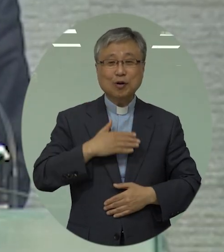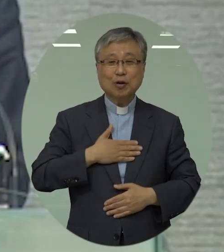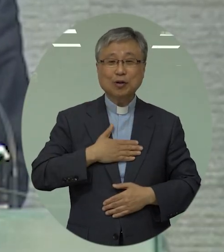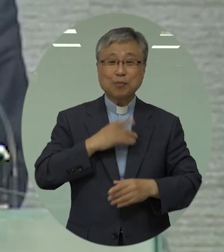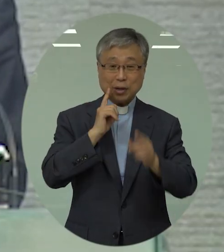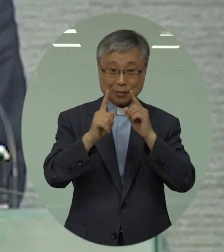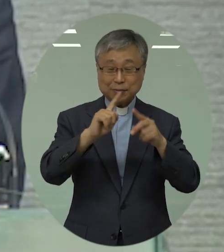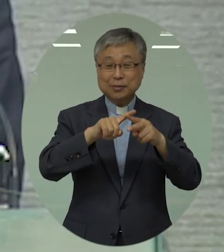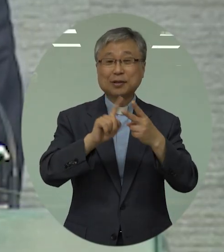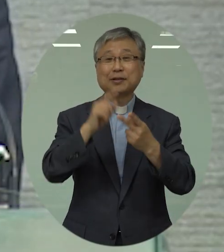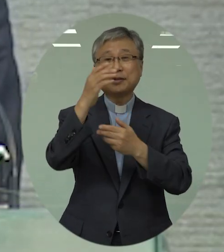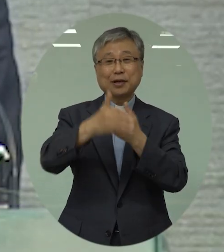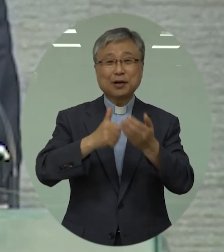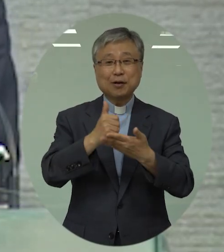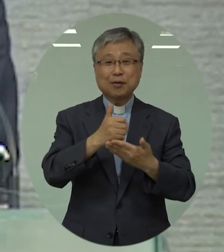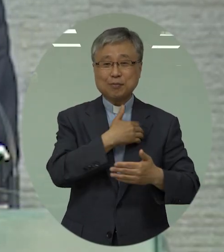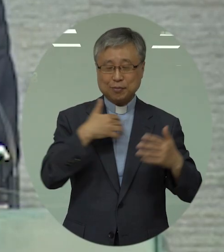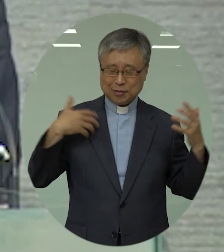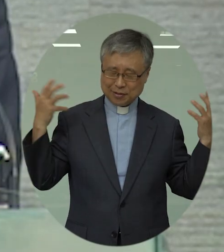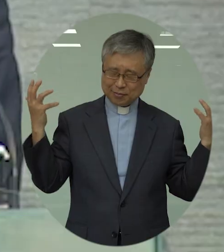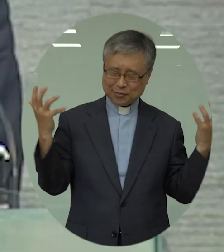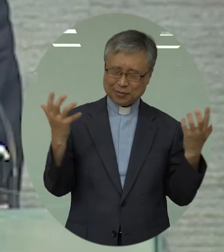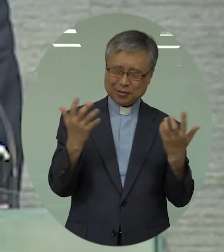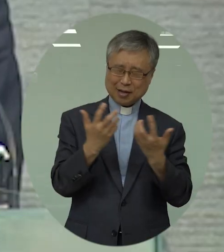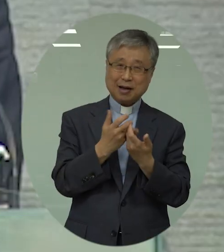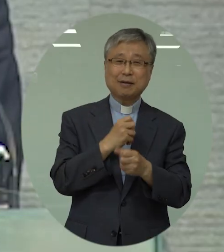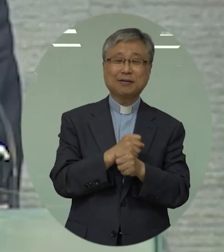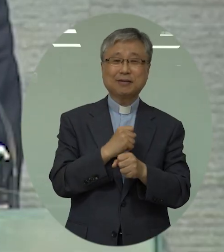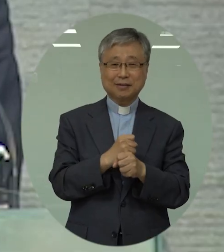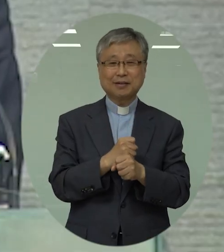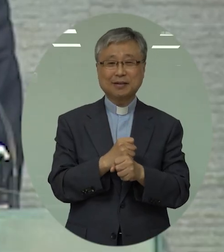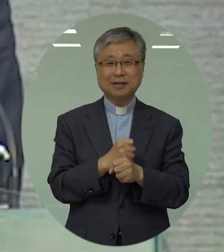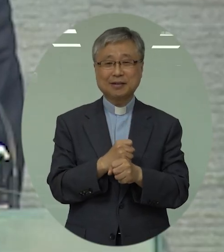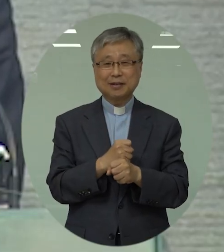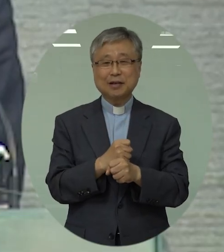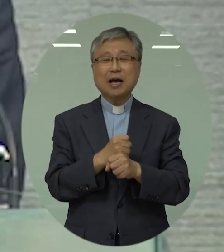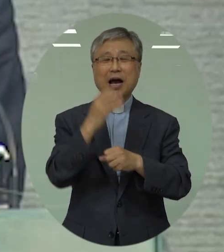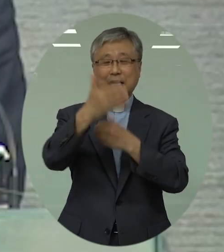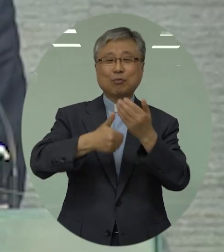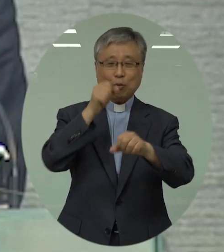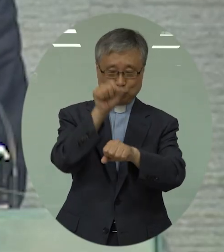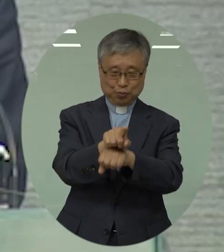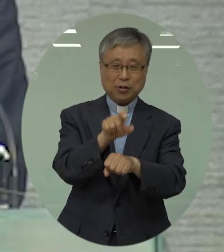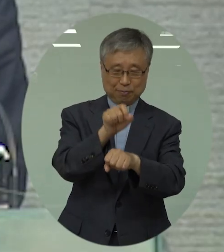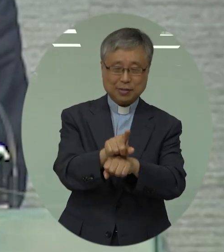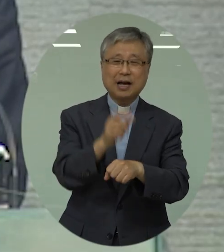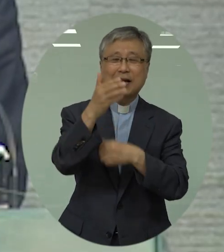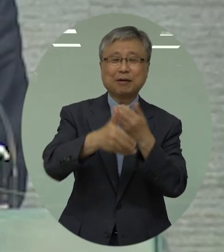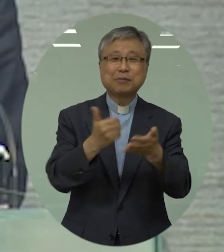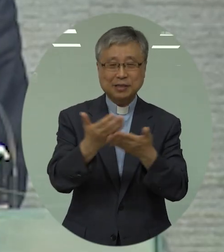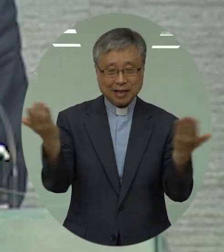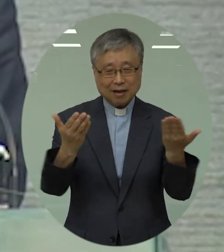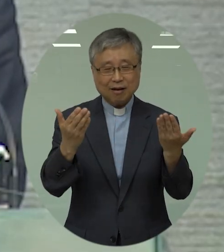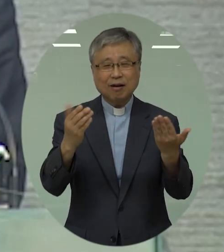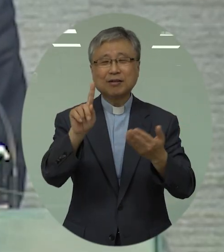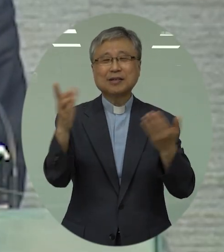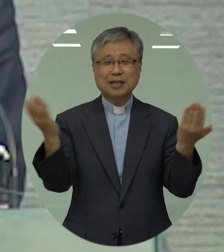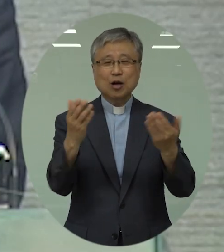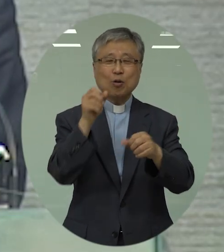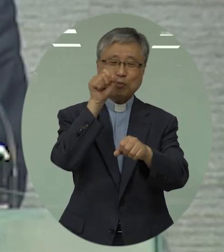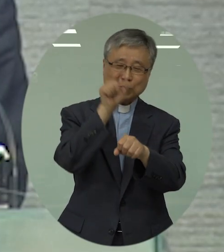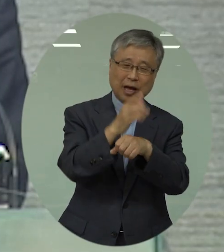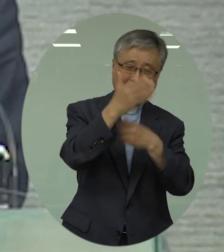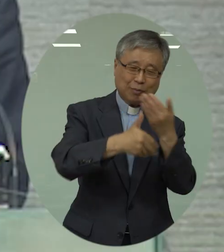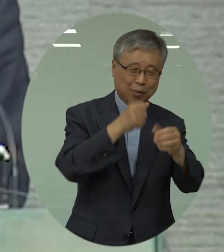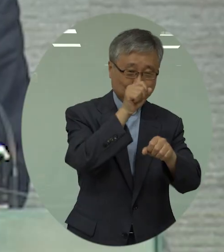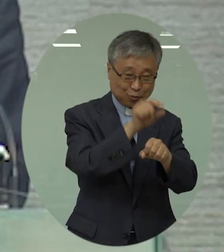본문이든지 하나님의 품성, 어떤 하나님인가. 또 하나님의 사역, 하나님은 어떤 사역을 하냐. 여기 보면